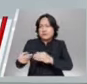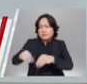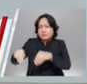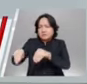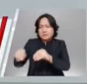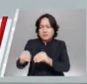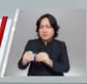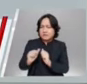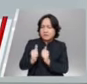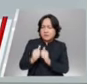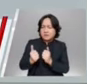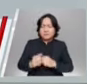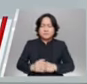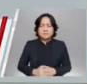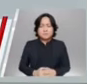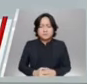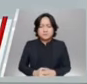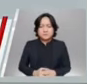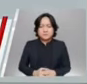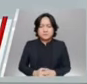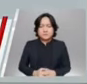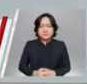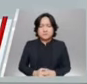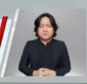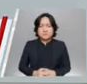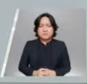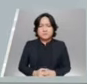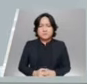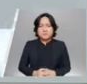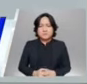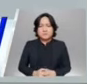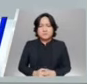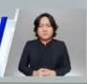tulong ng ating Interpol at